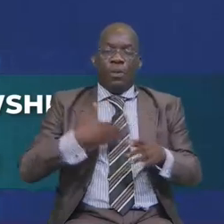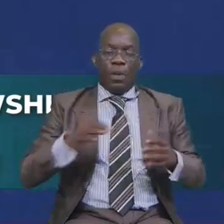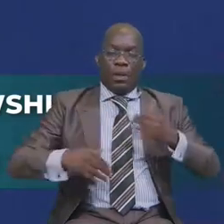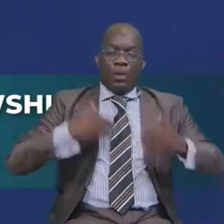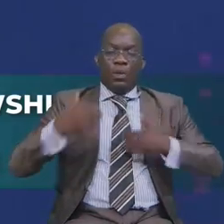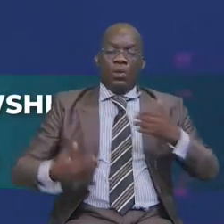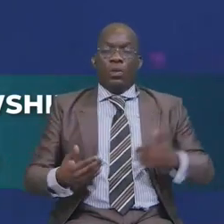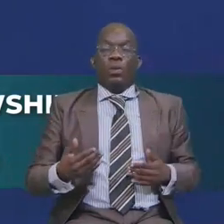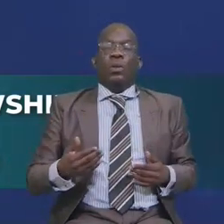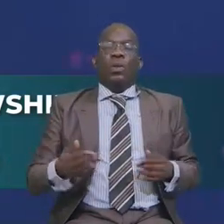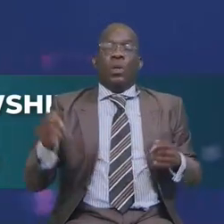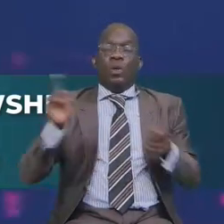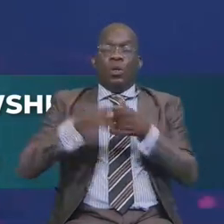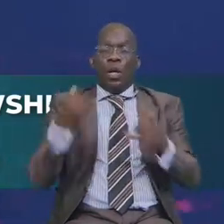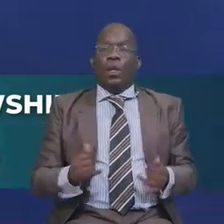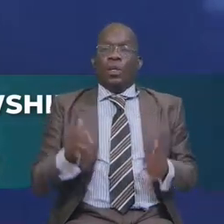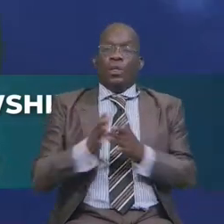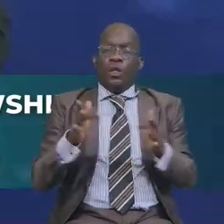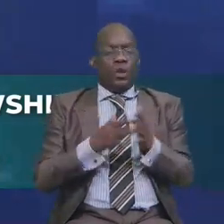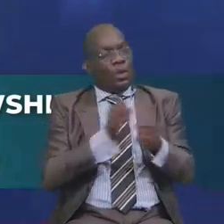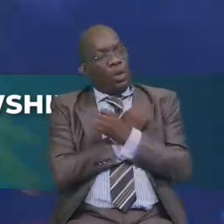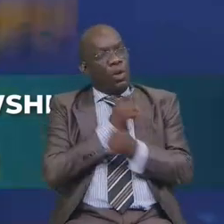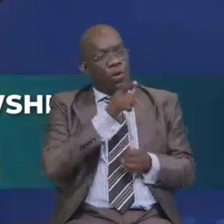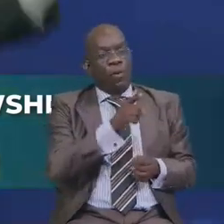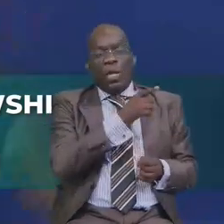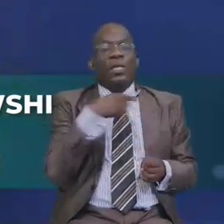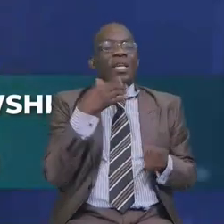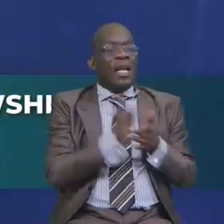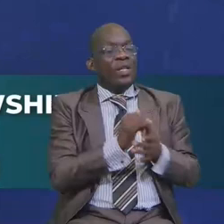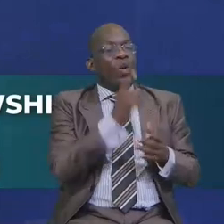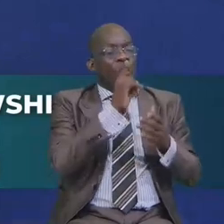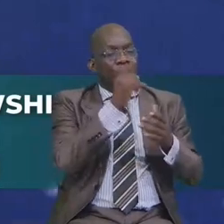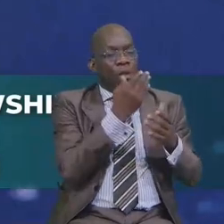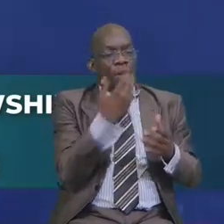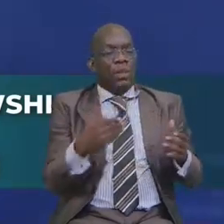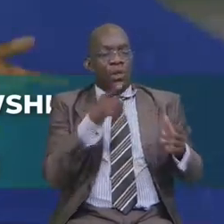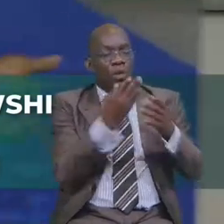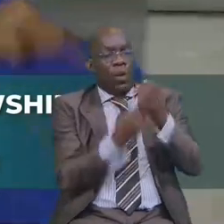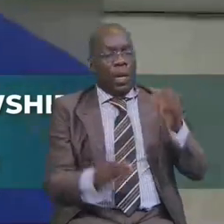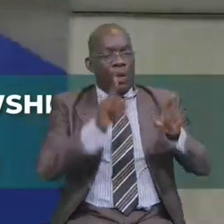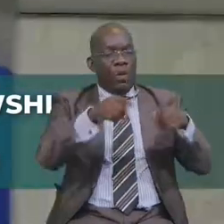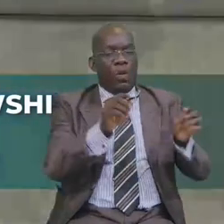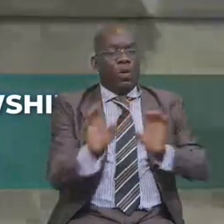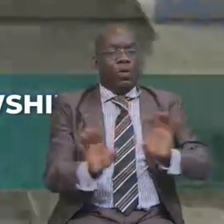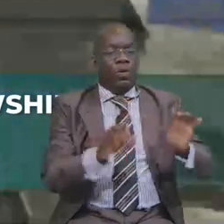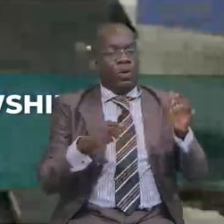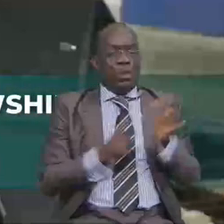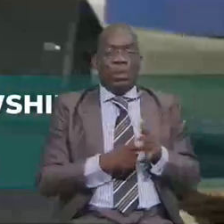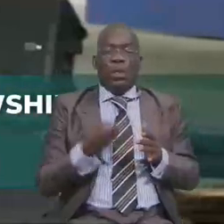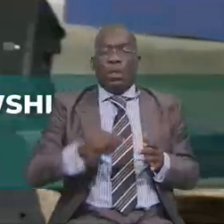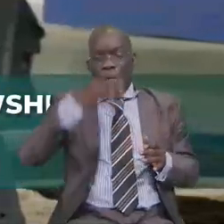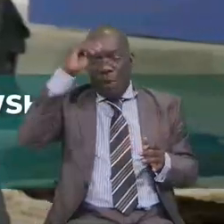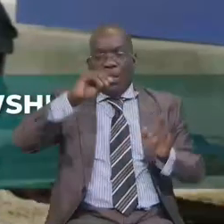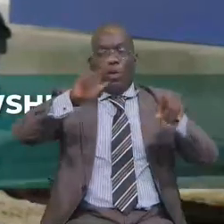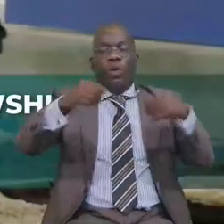dit, te manque encore une chose. Va, fais ceci et reviens et suis-moi. Et le monsieur est parti